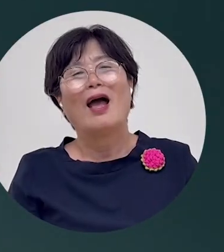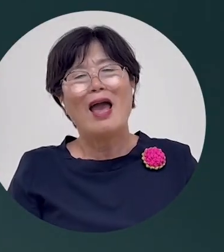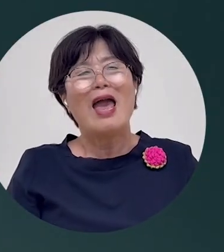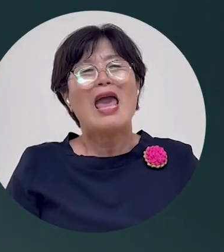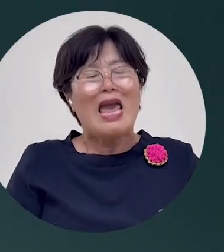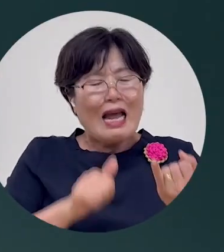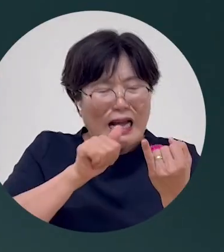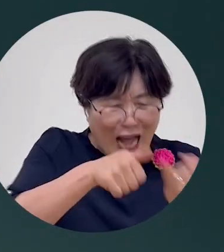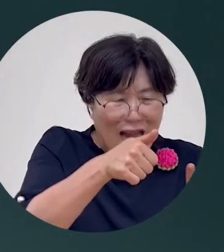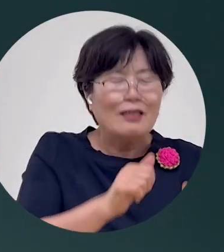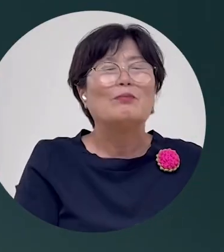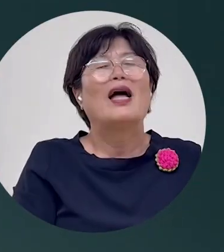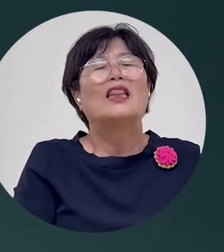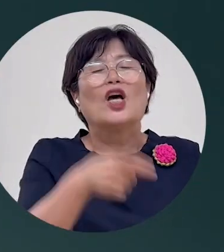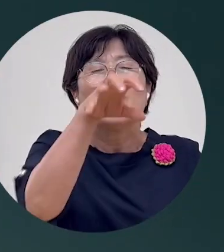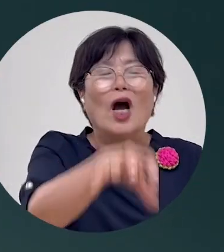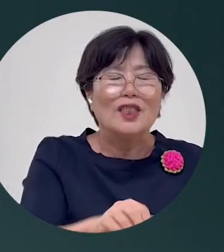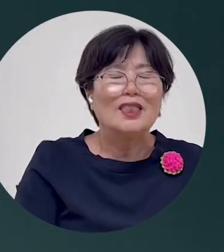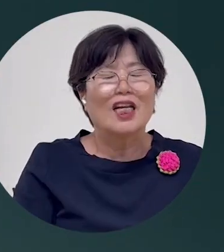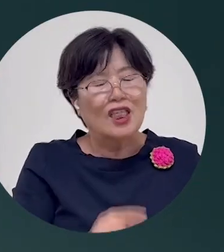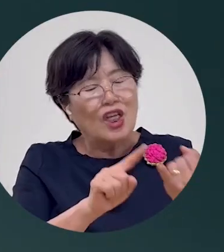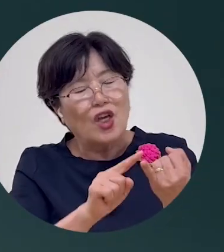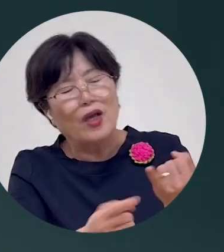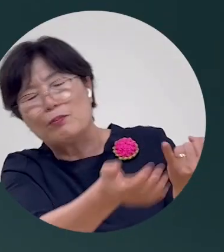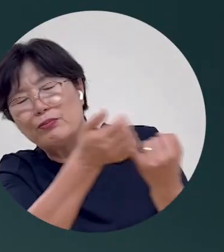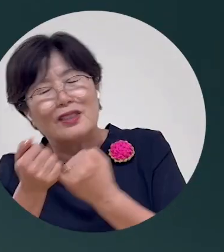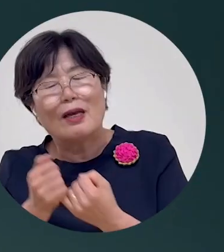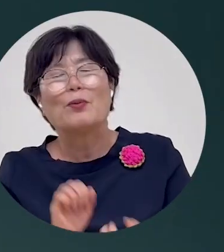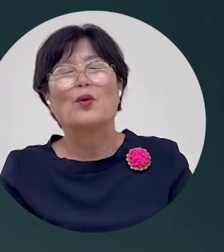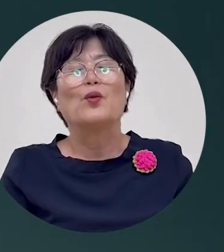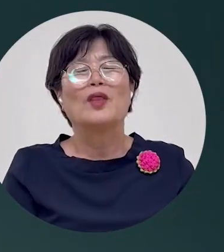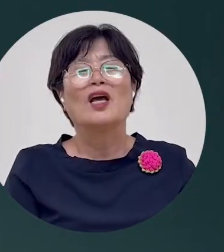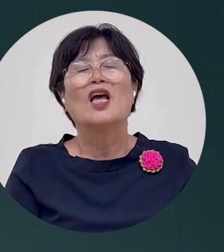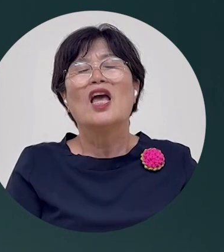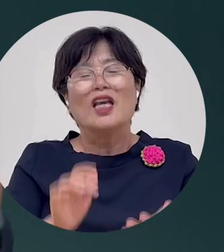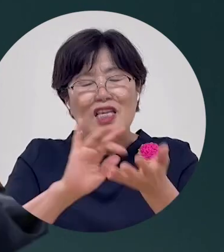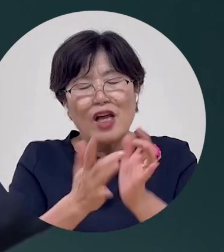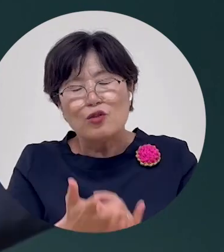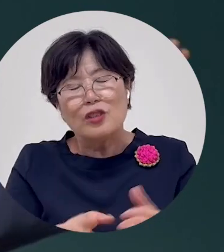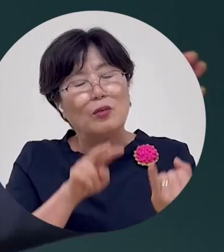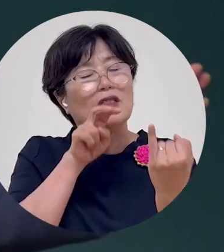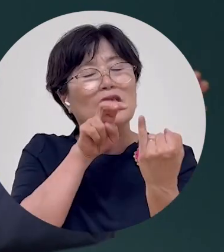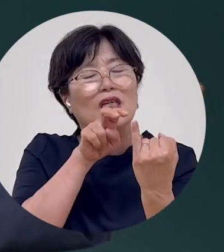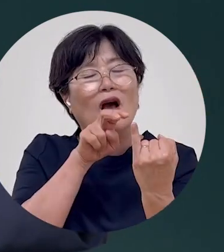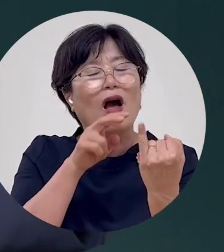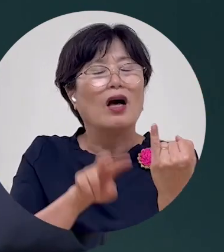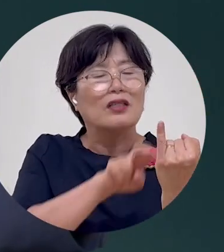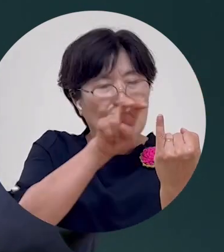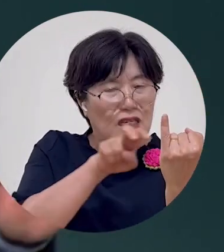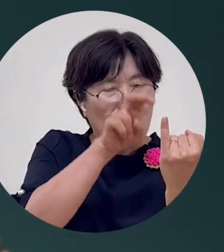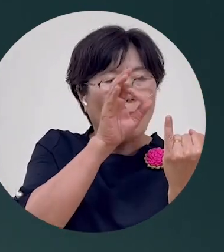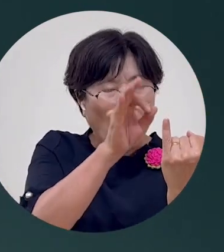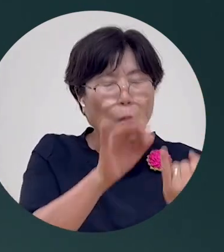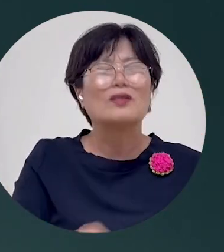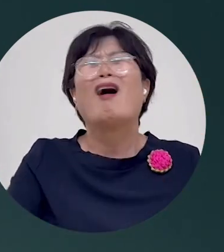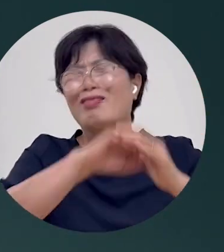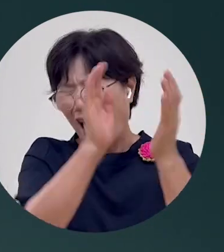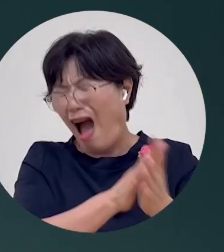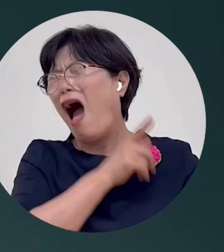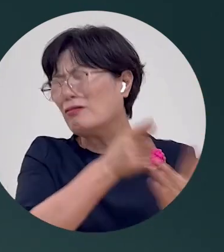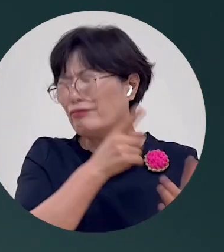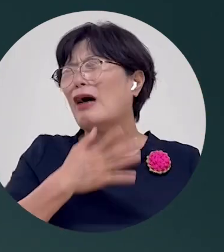현장에서 붙잡혀온 여인도요, 우리 예수님이 다 지켜보고 계셔서 그 죄를 다 아십니다. 그러나